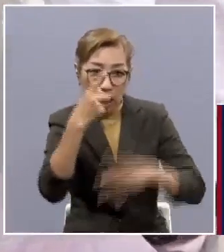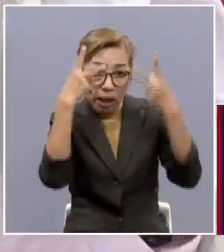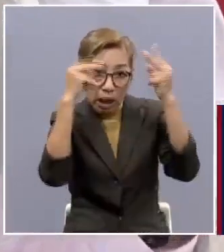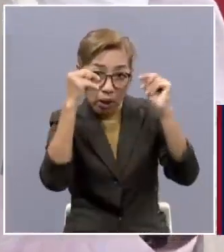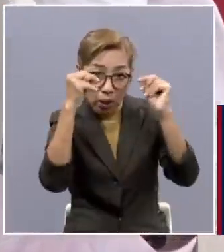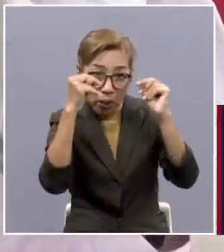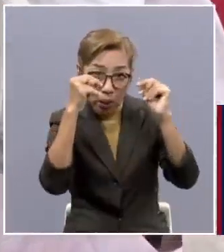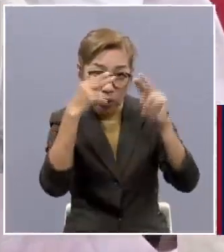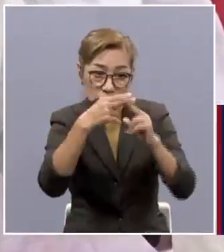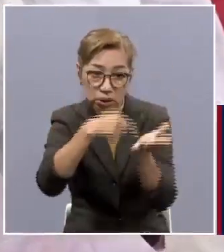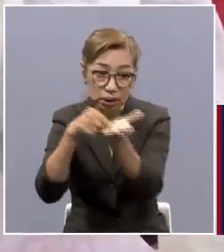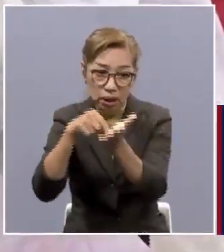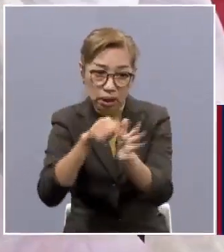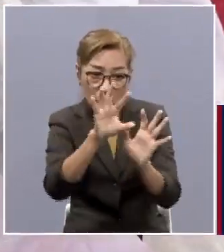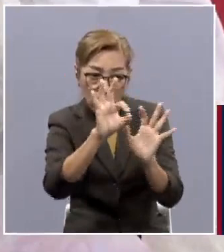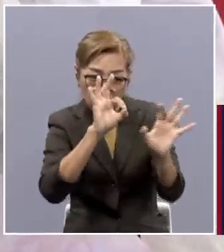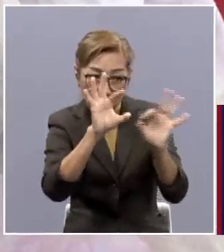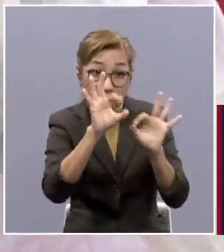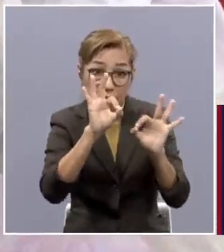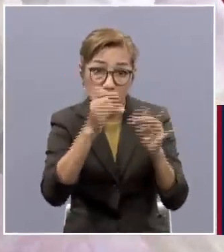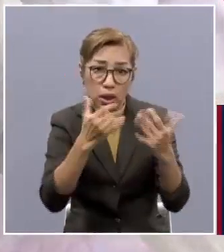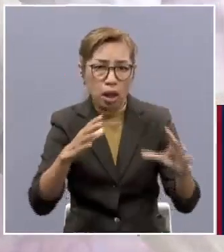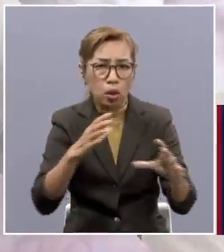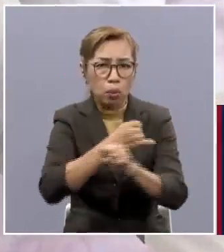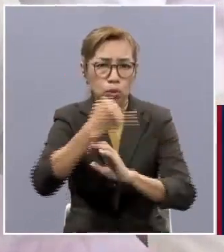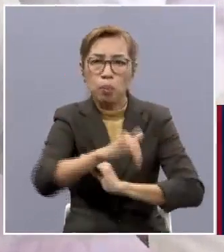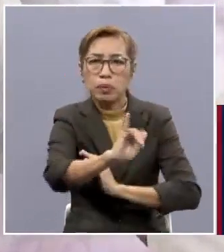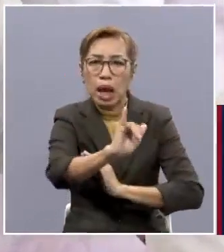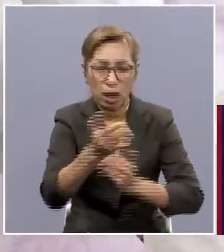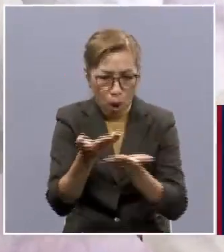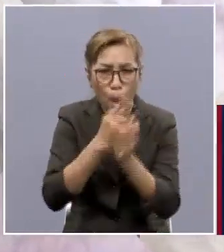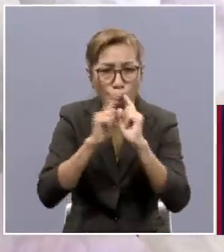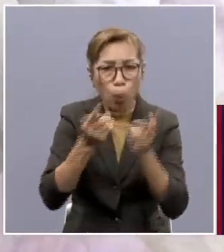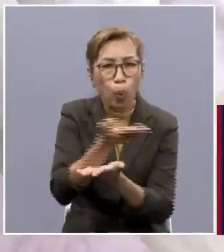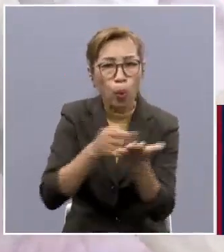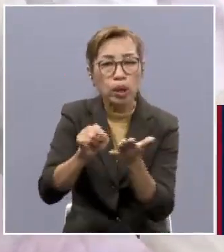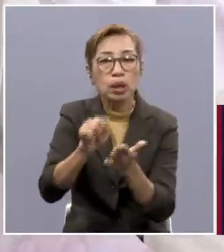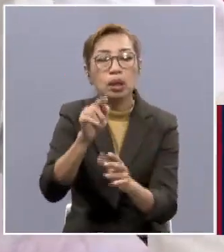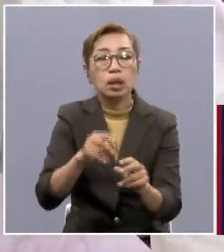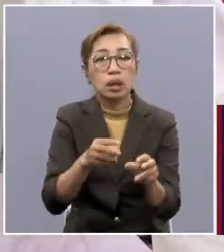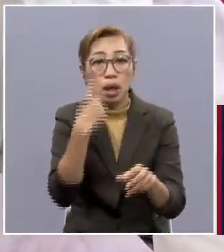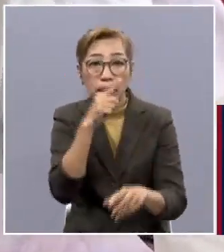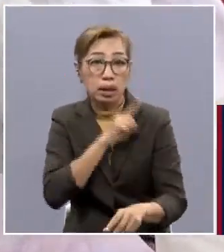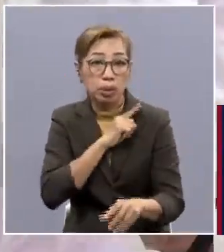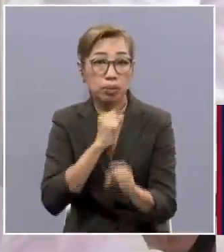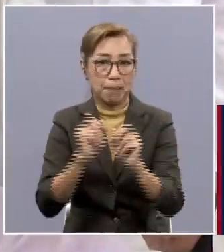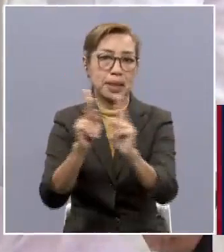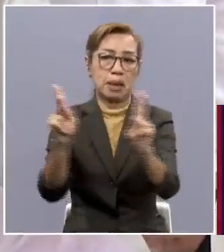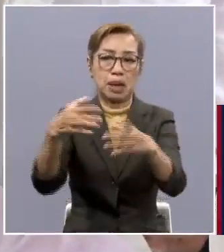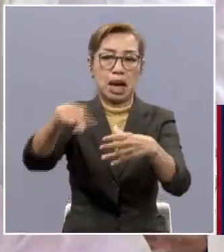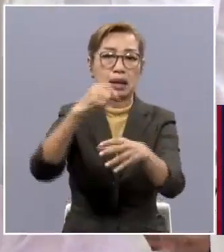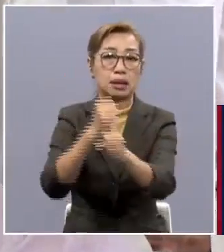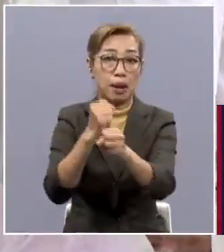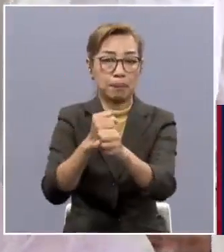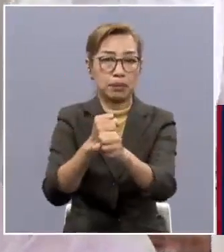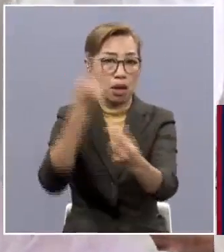อยู่ซึ่งการคุยกันเนี่ยของเพื่อไทยจะมีคณะกรรมการแล้วก็มีเป้าหมายที่ชัดเจนทุกอย่างก็คือทำเพื่อประ